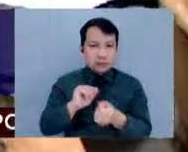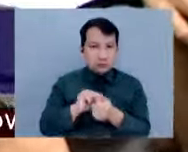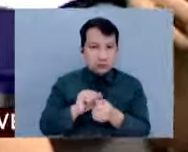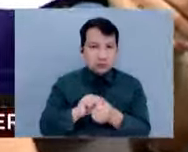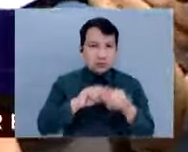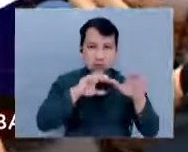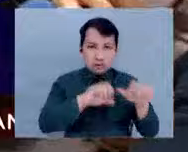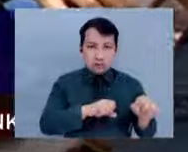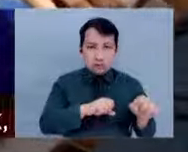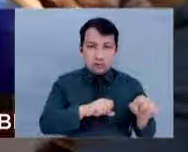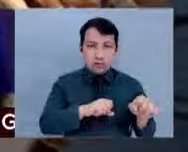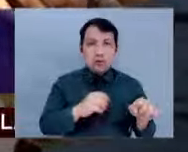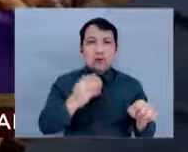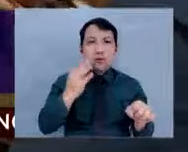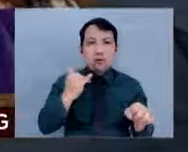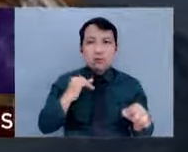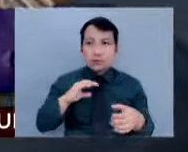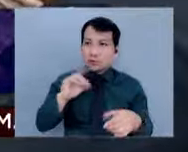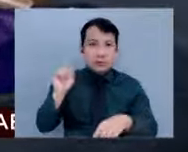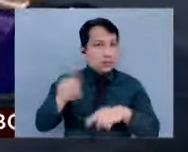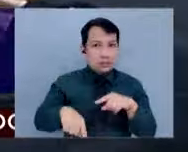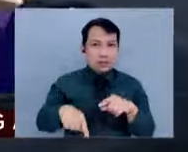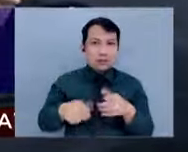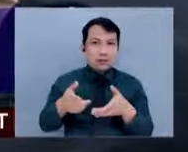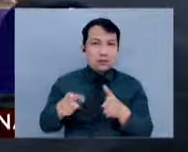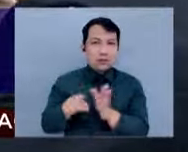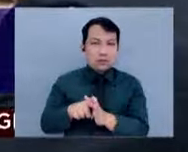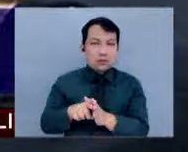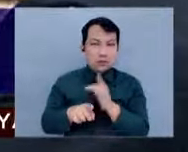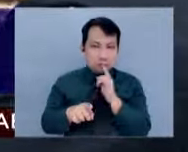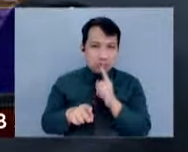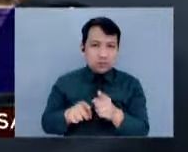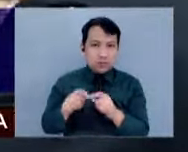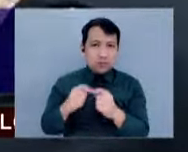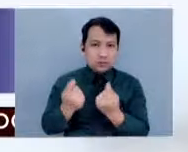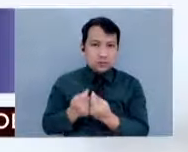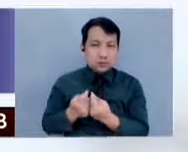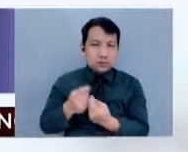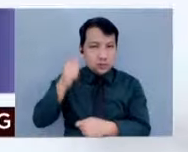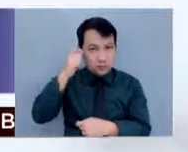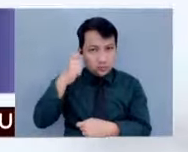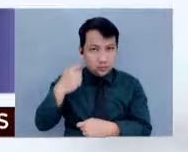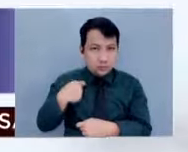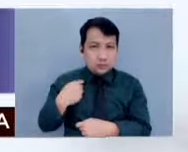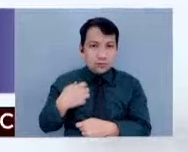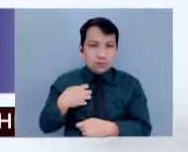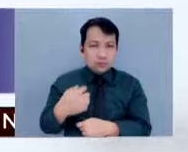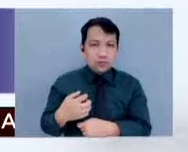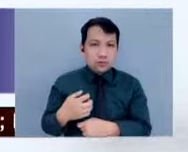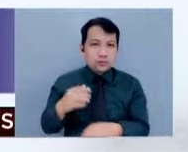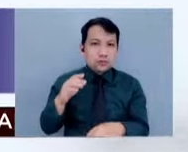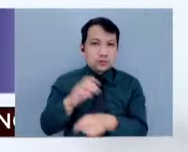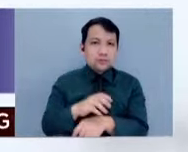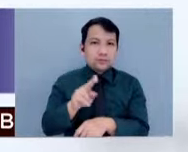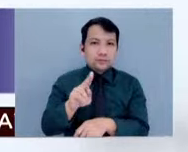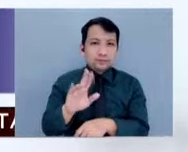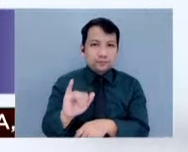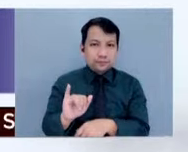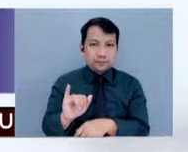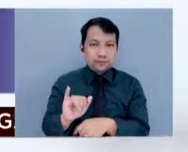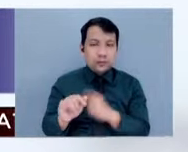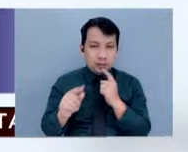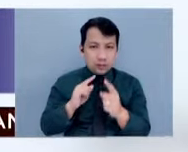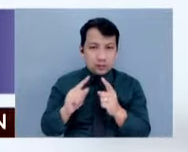Teves dahil hindi sila pwedeng sumama sa reinforcement team ng Timorese Police. Pinilit daw ng NBI team na makausap si